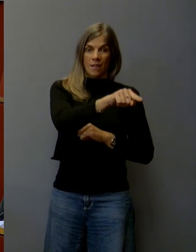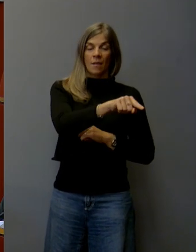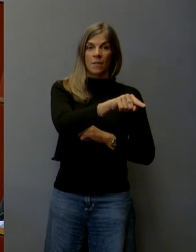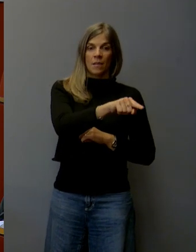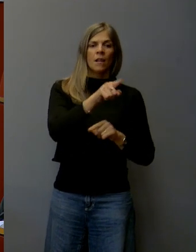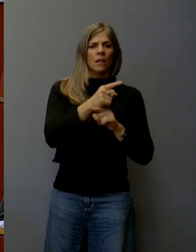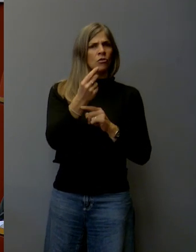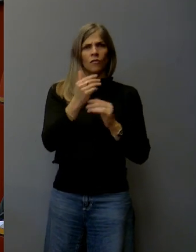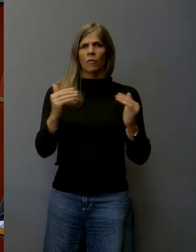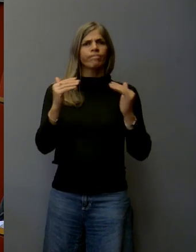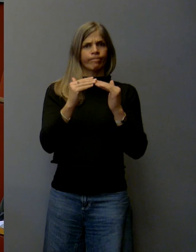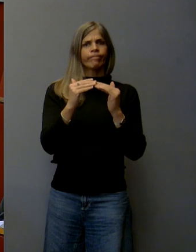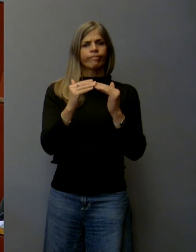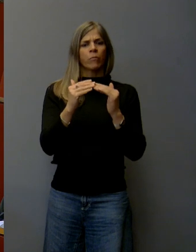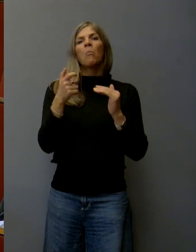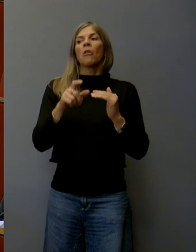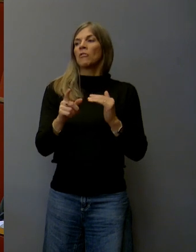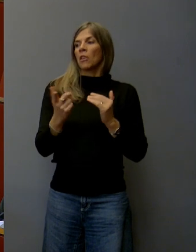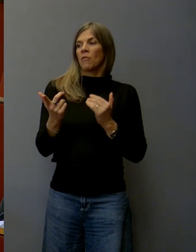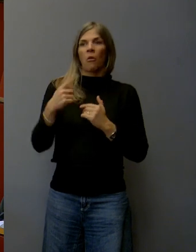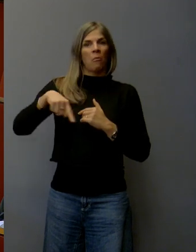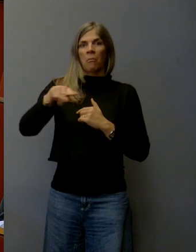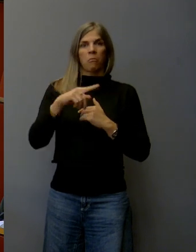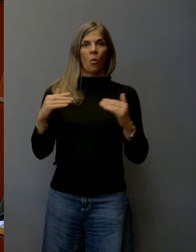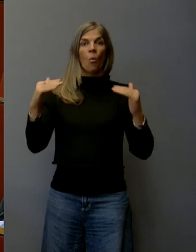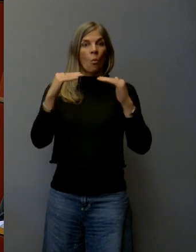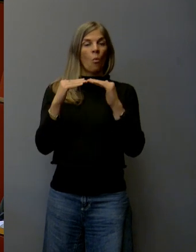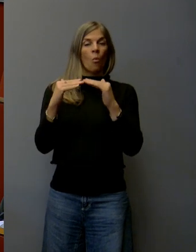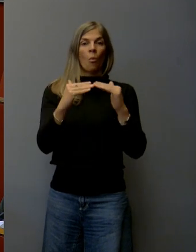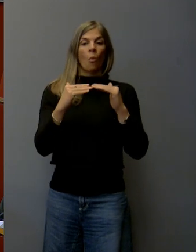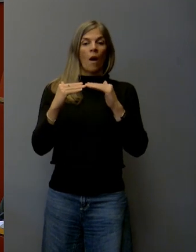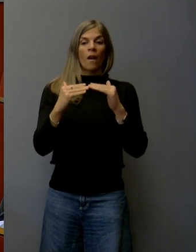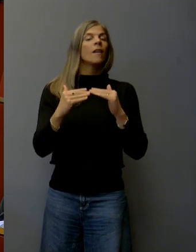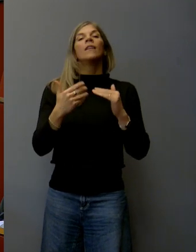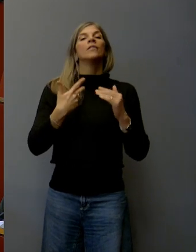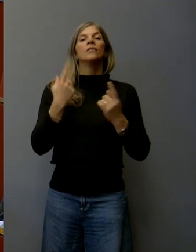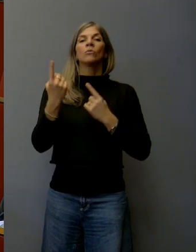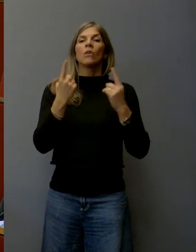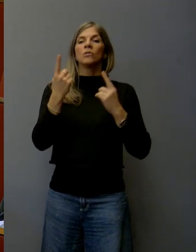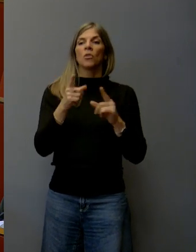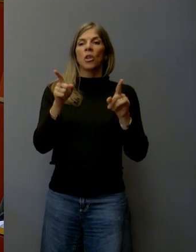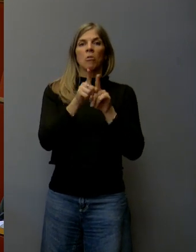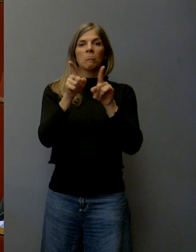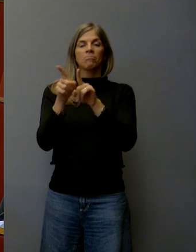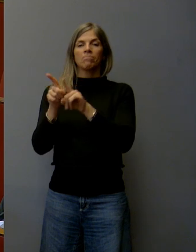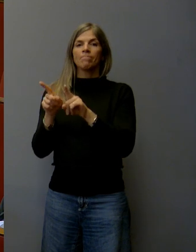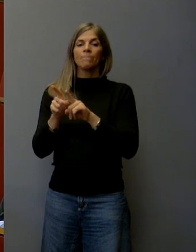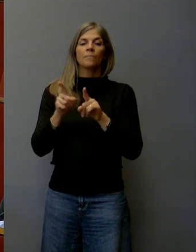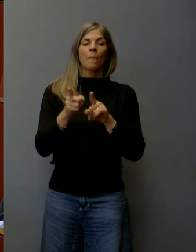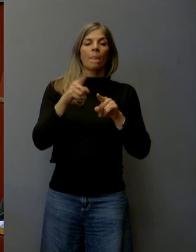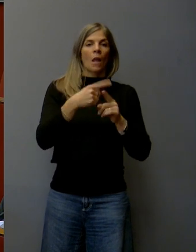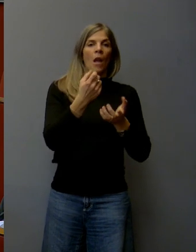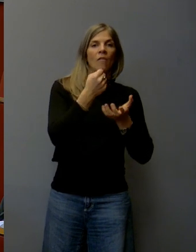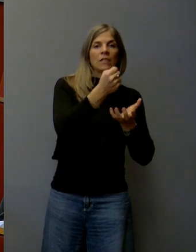perché siamo tutti uguali perché c'è una questione di equità e di uguaglianza anche nell'investimento